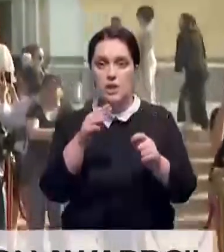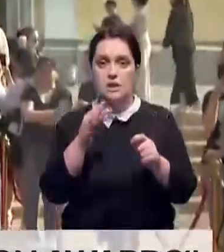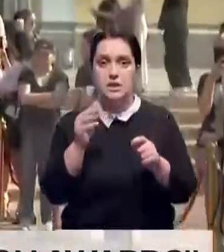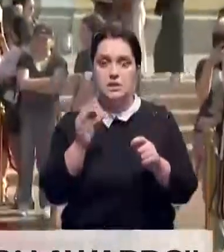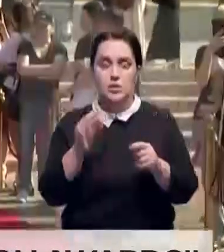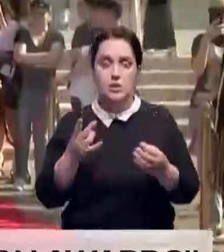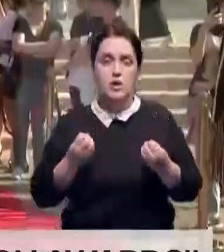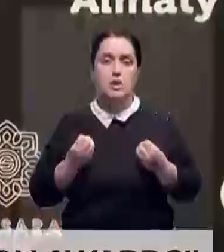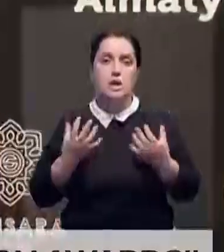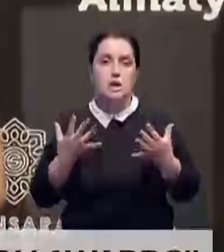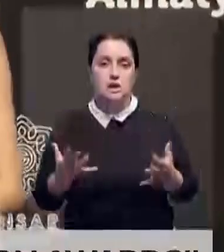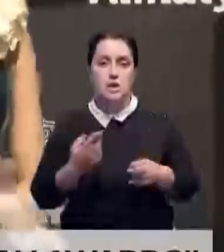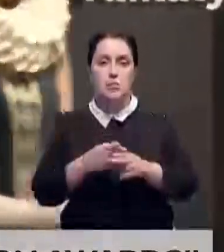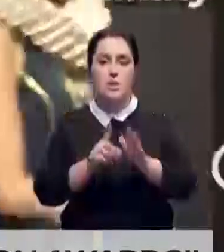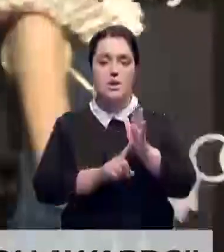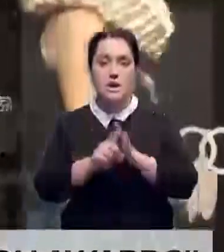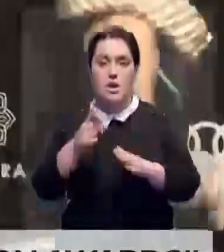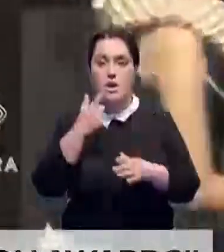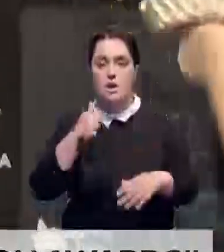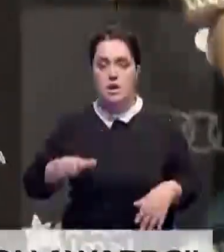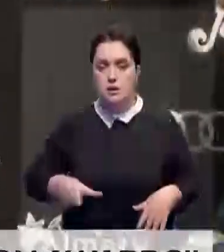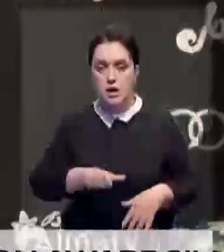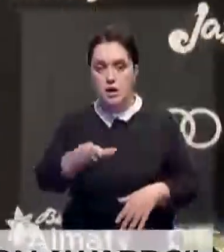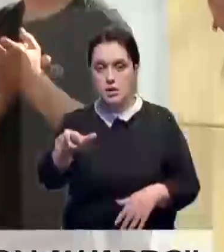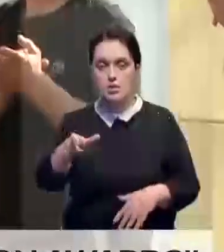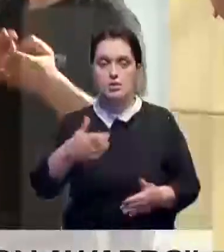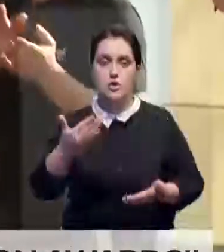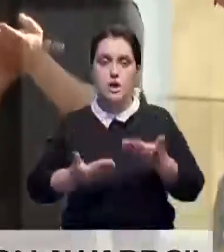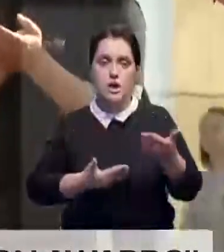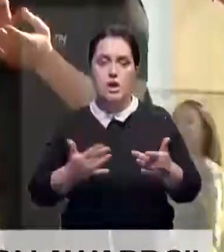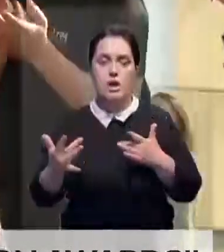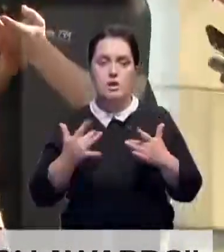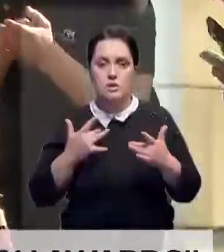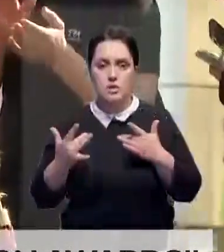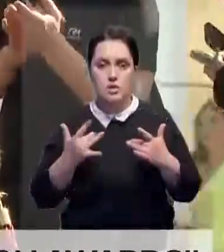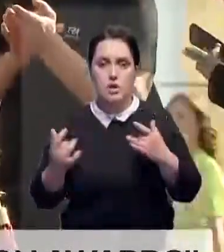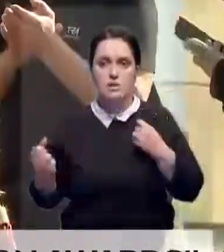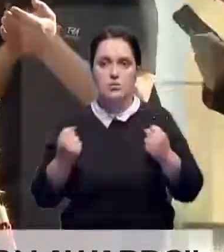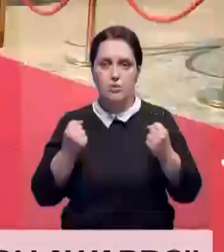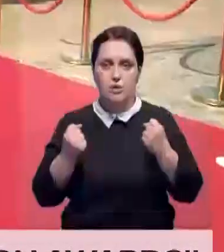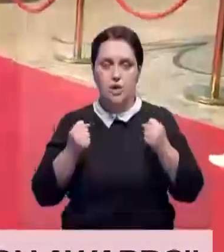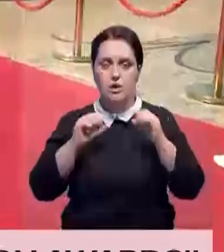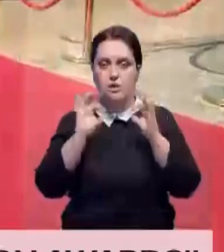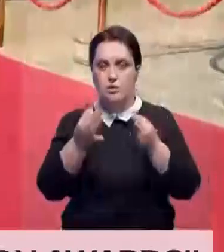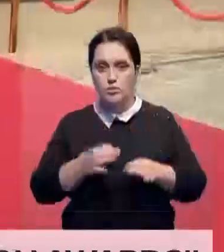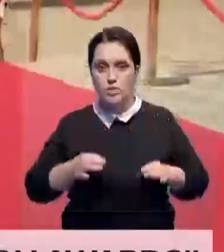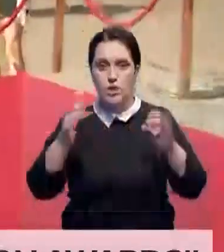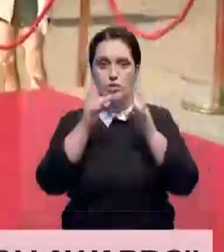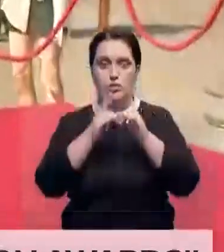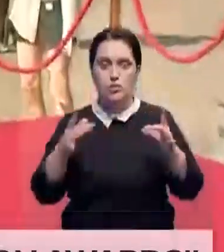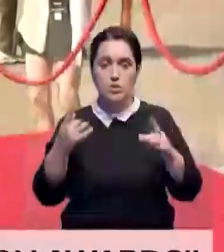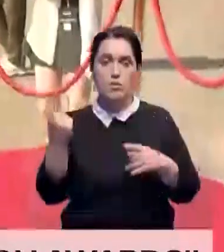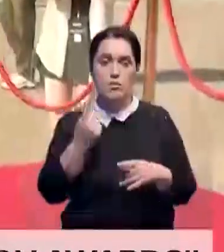особенно торжественно. Она началась с красной дорожки, по которой шагали актеры, люди большого спорта, искусства, культуры. Первой прошла команда, работавшая